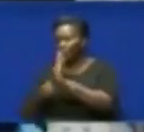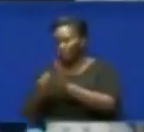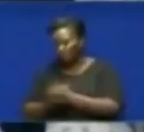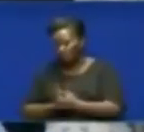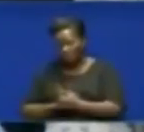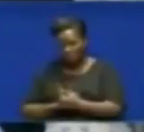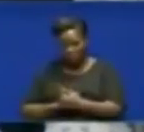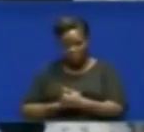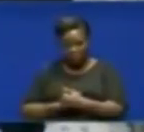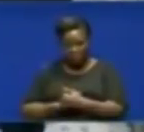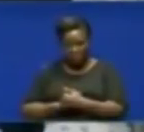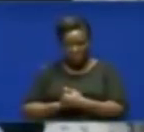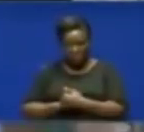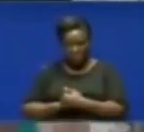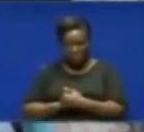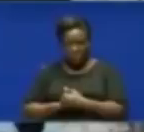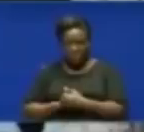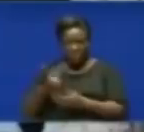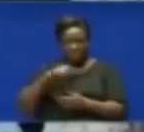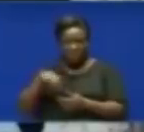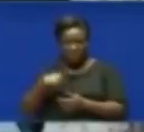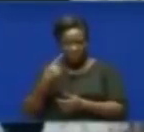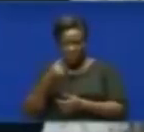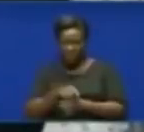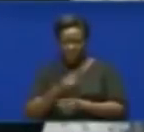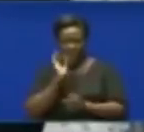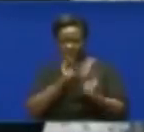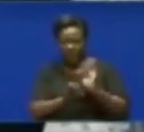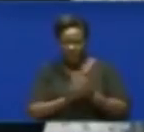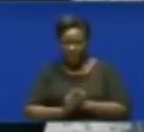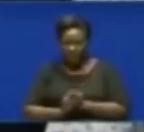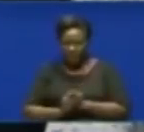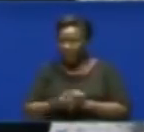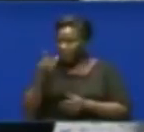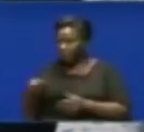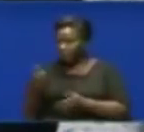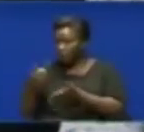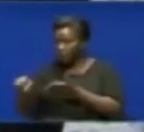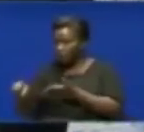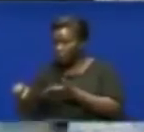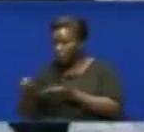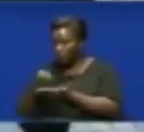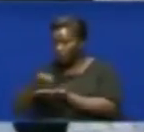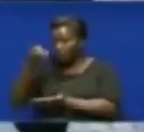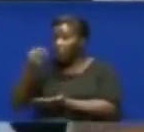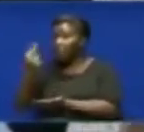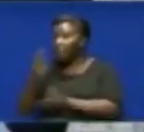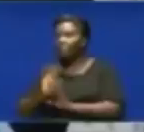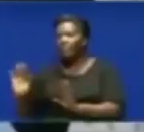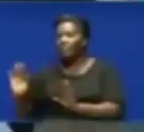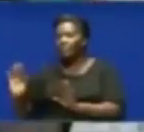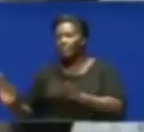sisi nasimamishwa. Mtu anakuja dukani, chupa mbili, basi. Hapana zaidi. Hii